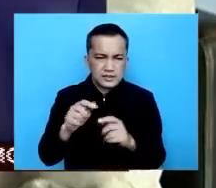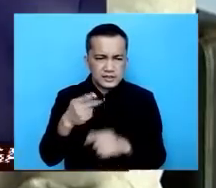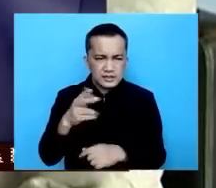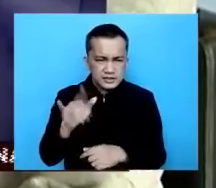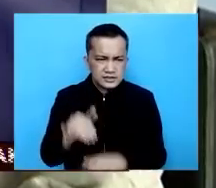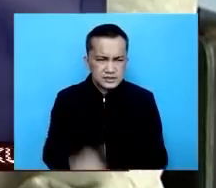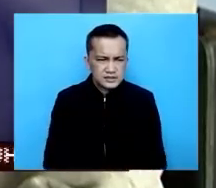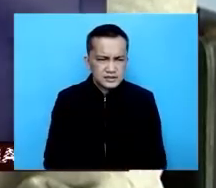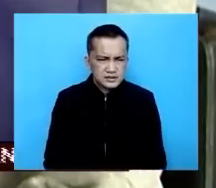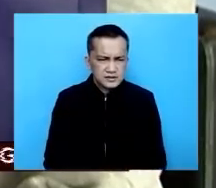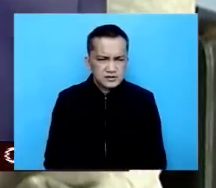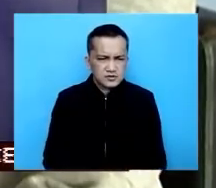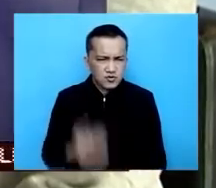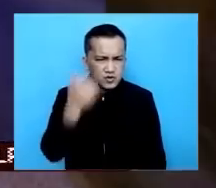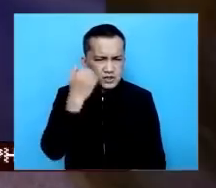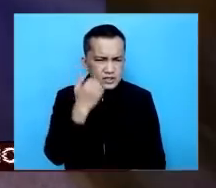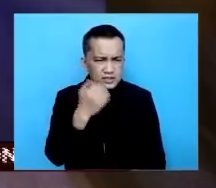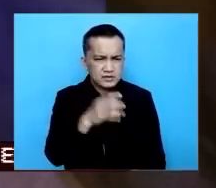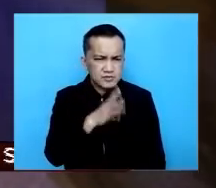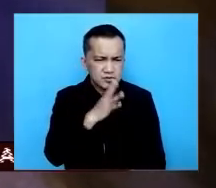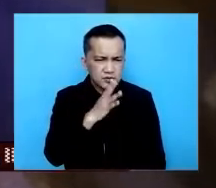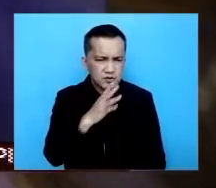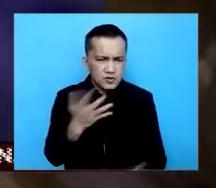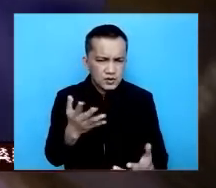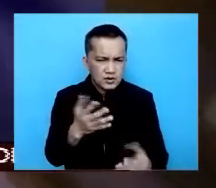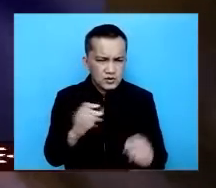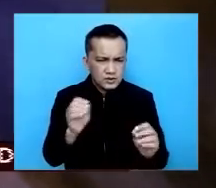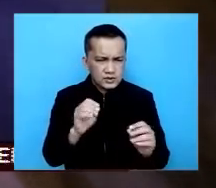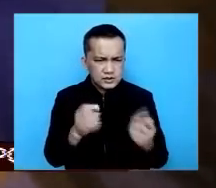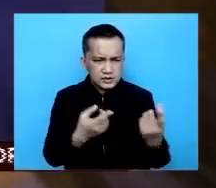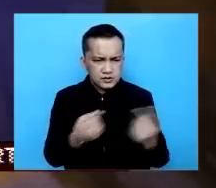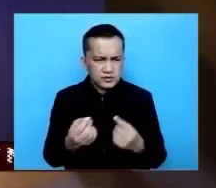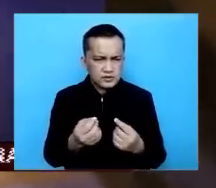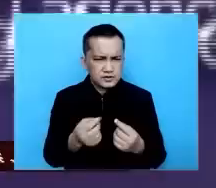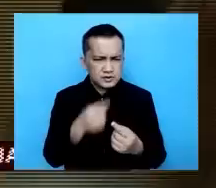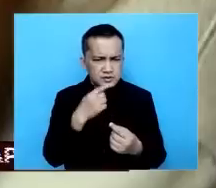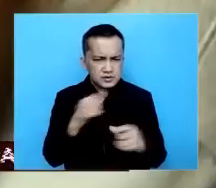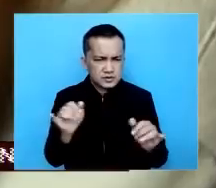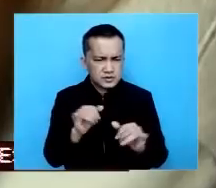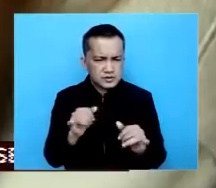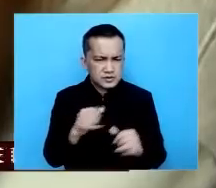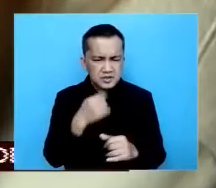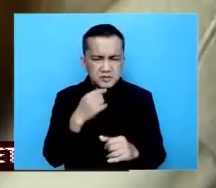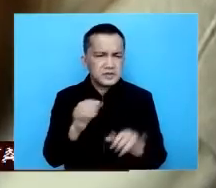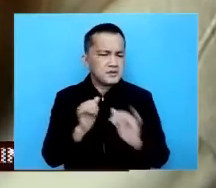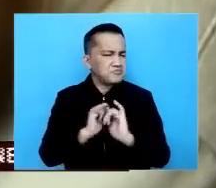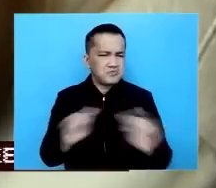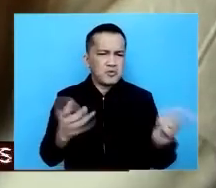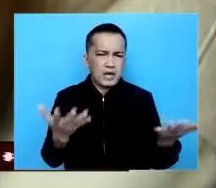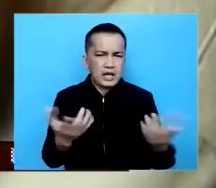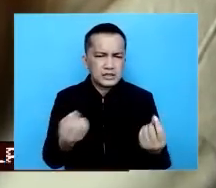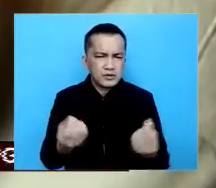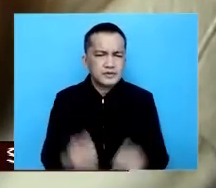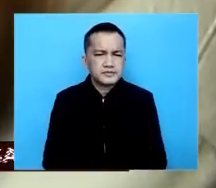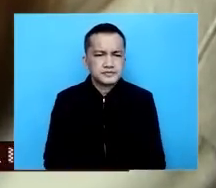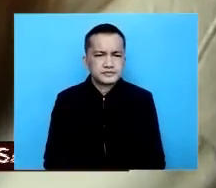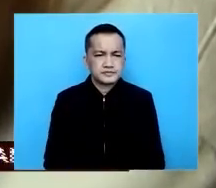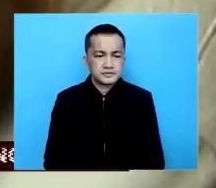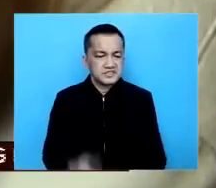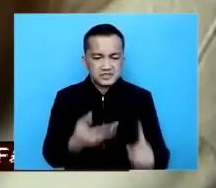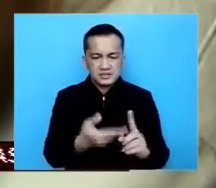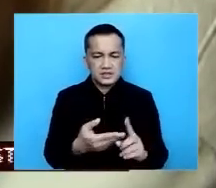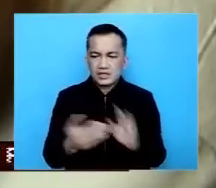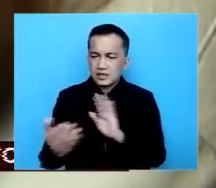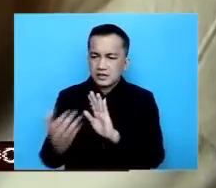ano ma'am. Ganun lang po yung sinabi nila. Parang same lang sila dun sa agency, dun sa place. Wala na raw planong humarap si Jimmy sa